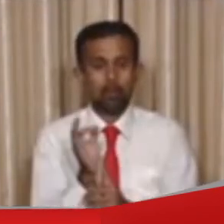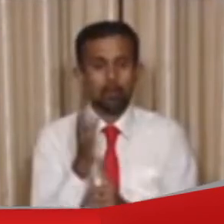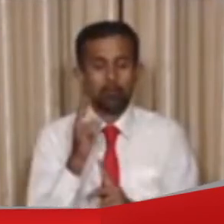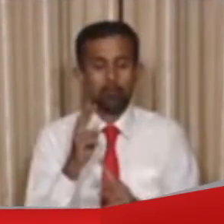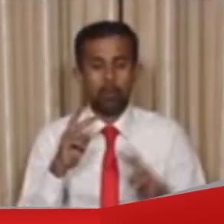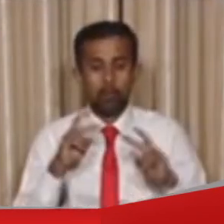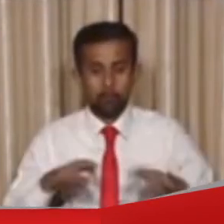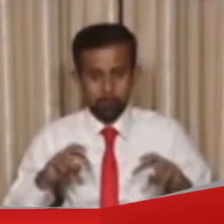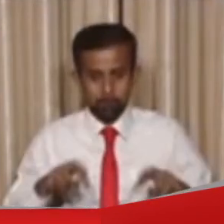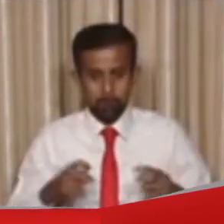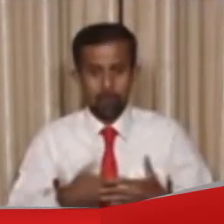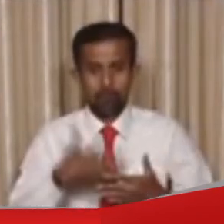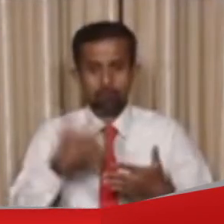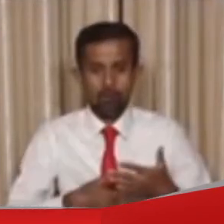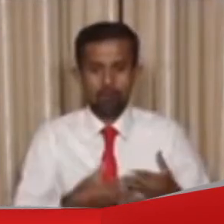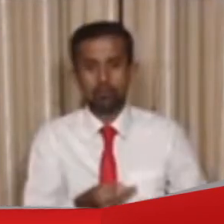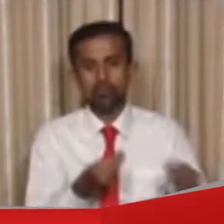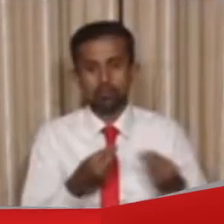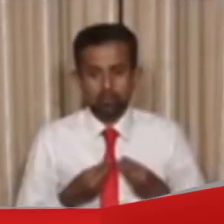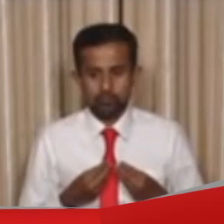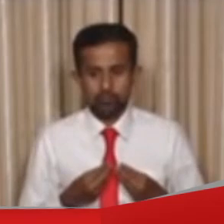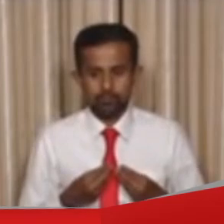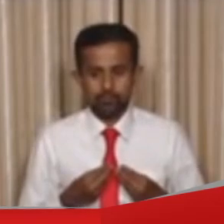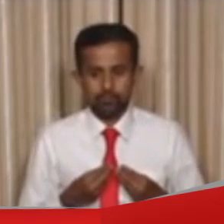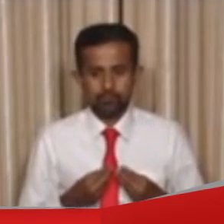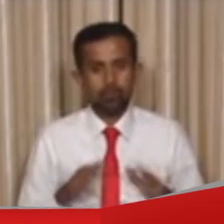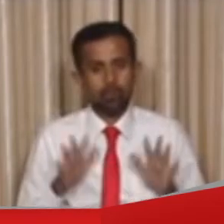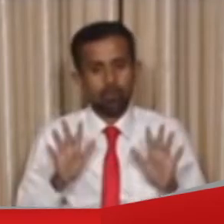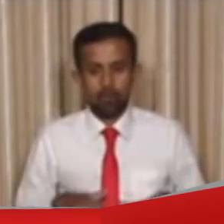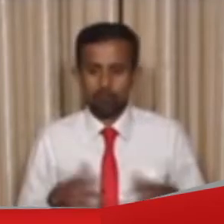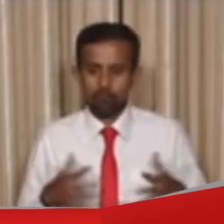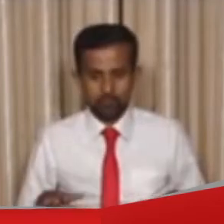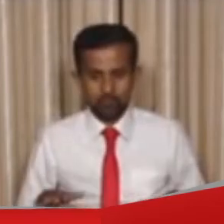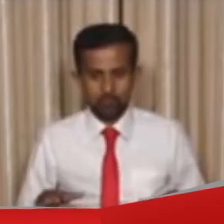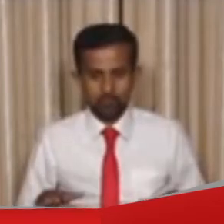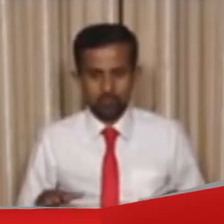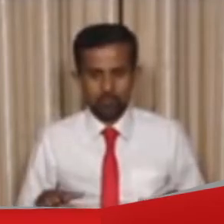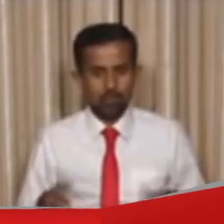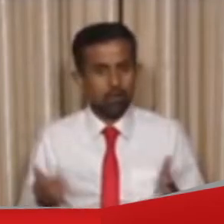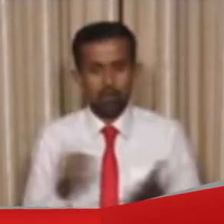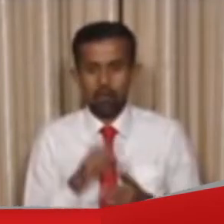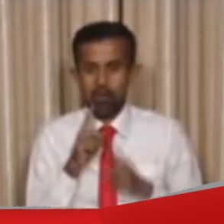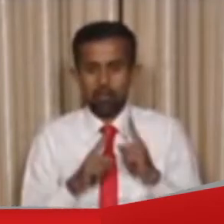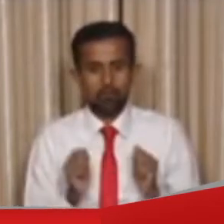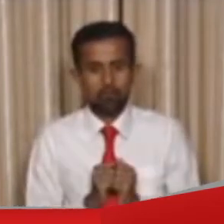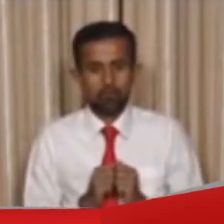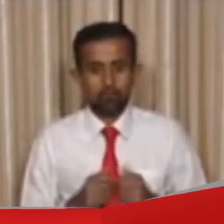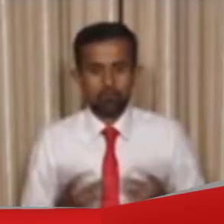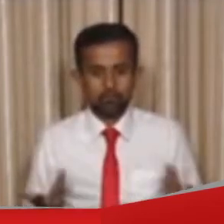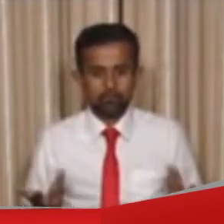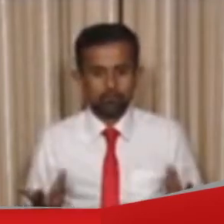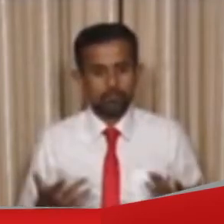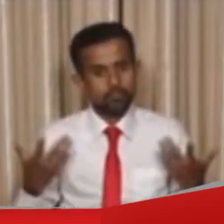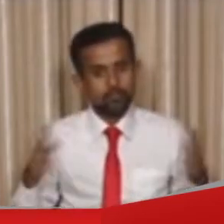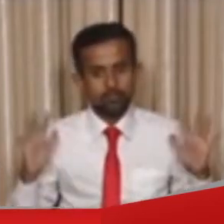පරීක්ෂණේ වාර්තාව ඉදිරිපත් කරේ. ඉතින් ඒක අවසානයි. ඒක අවසානයි. ඒ ගැන කතා කළා වැඩක් නැහැ. ඒක